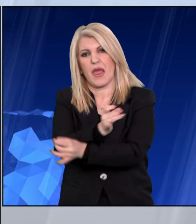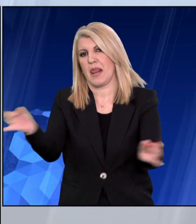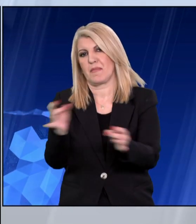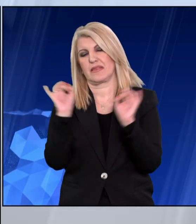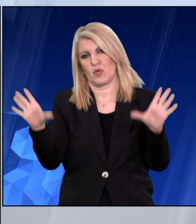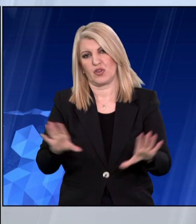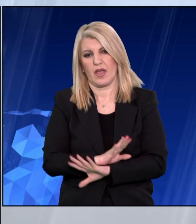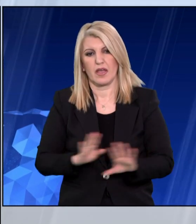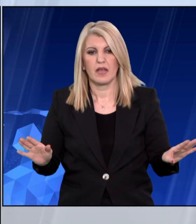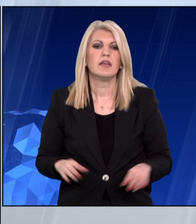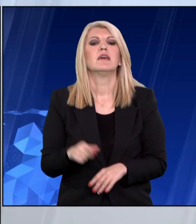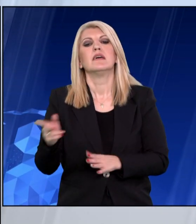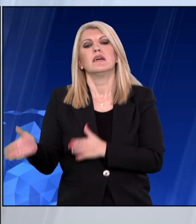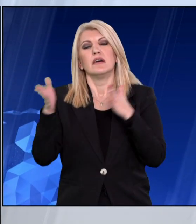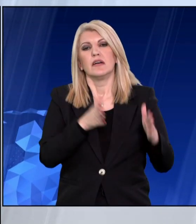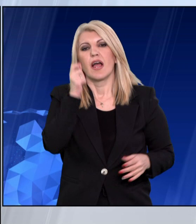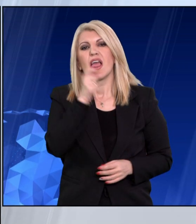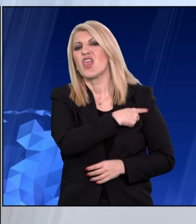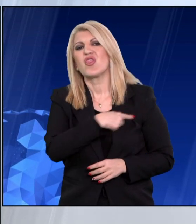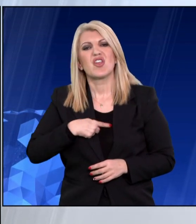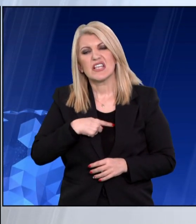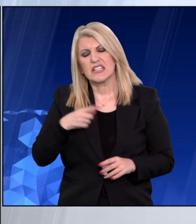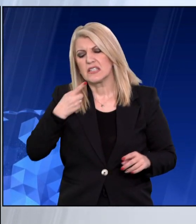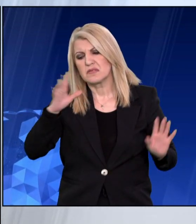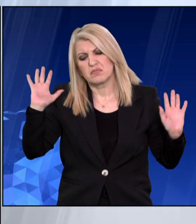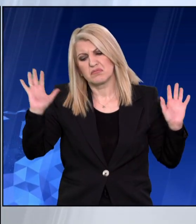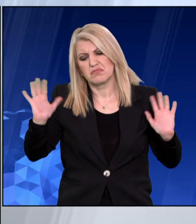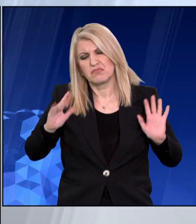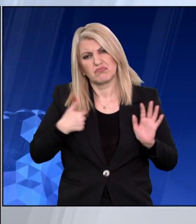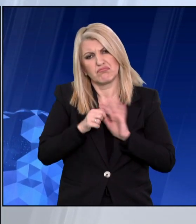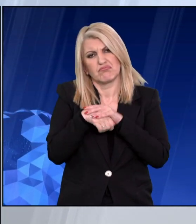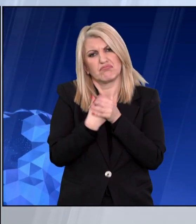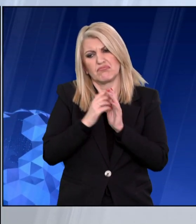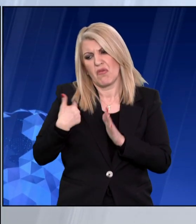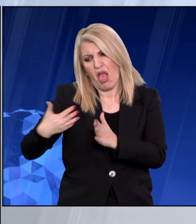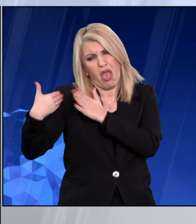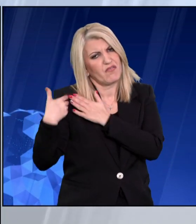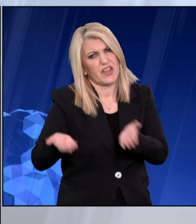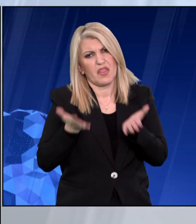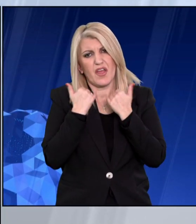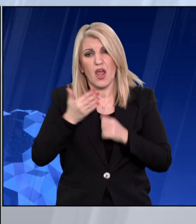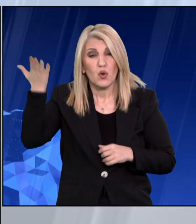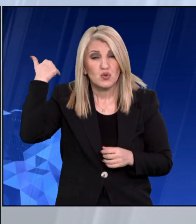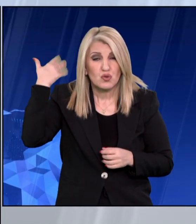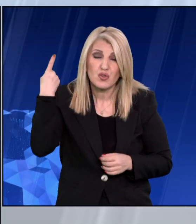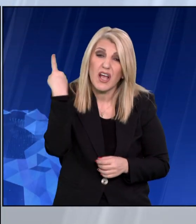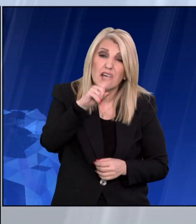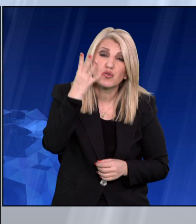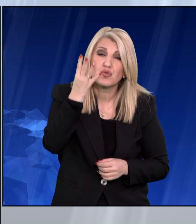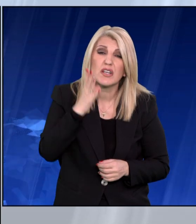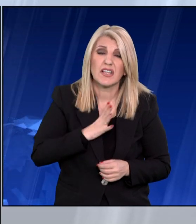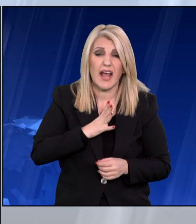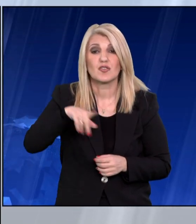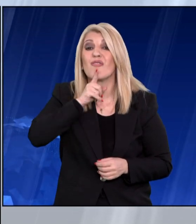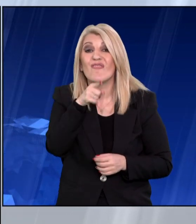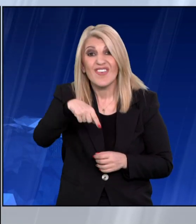ε και ιωάννης φωστιέρης δεν ανέλαβαν κάποιο μερίδιο ευθύνης για την εθνική τραγωδία με τα 104 θύματα η διοίκηση συνεχίζεται τη δευτέρα